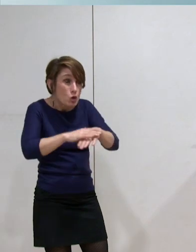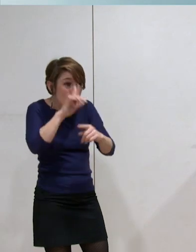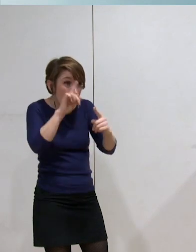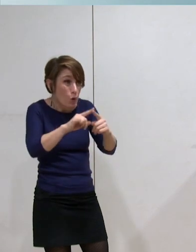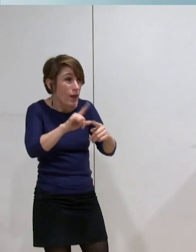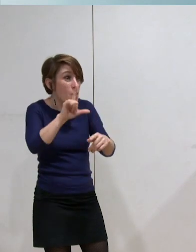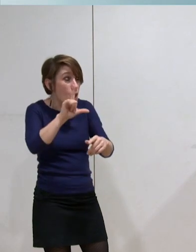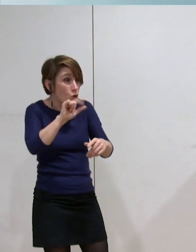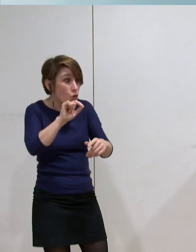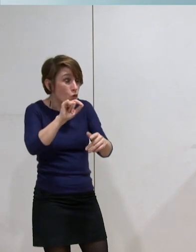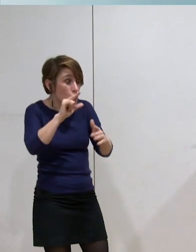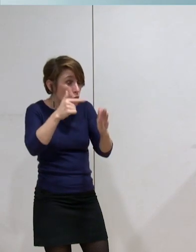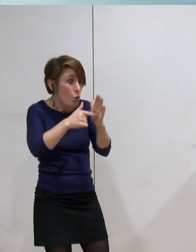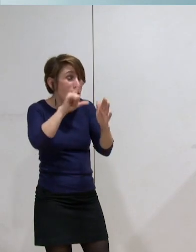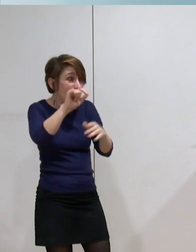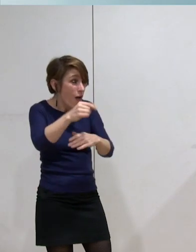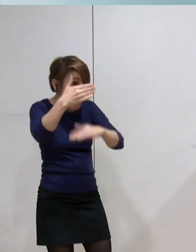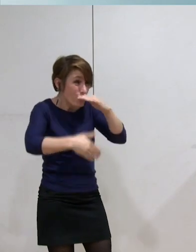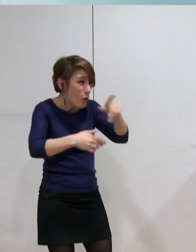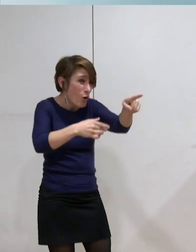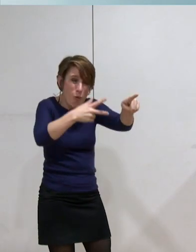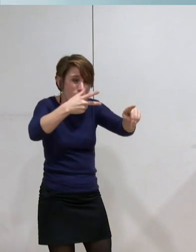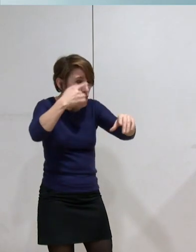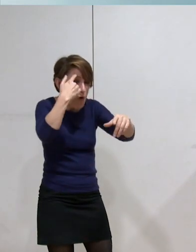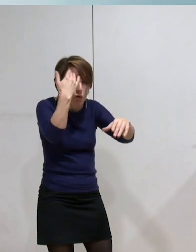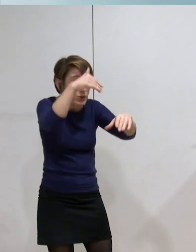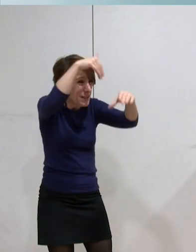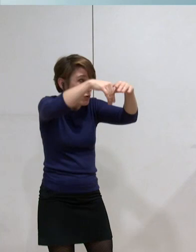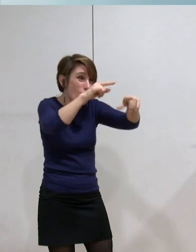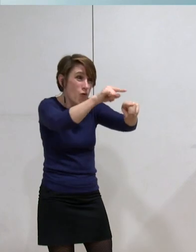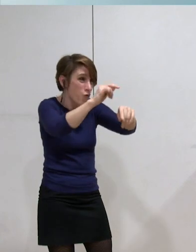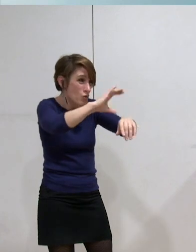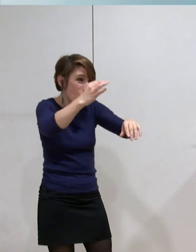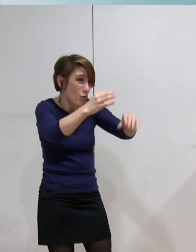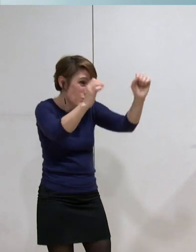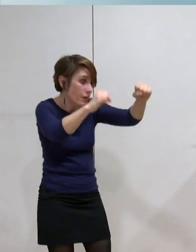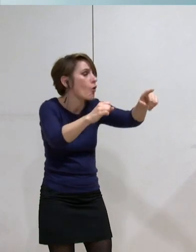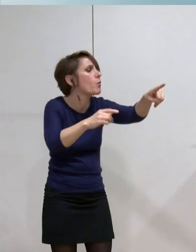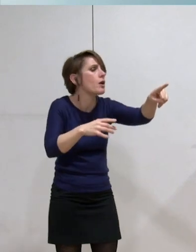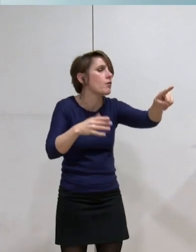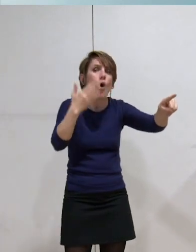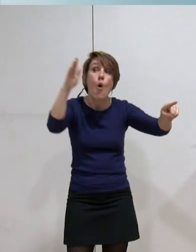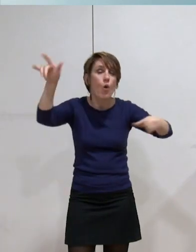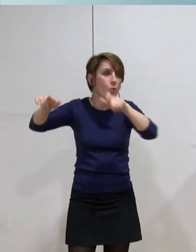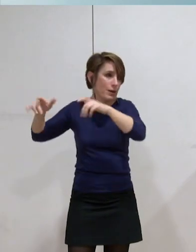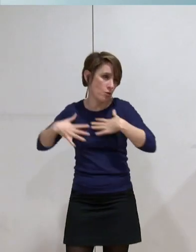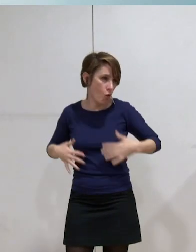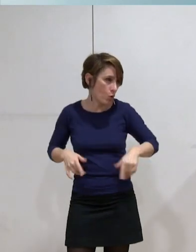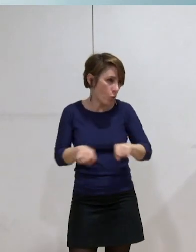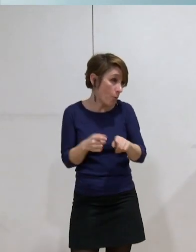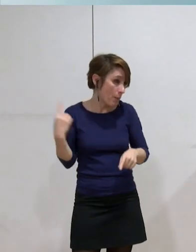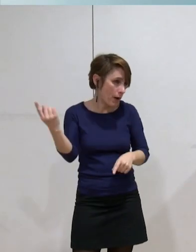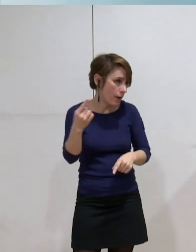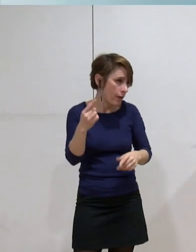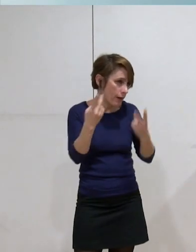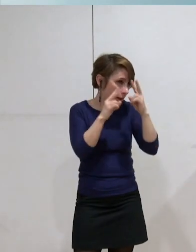seule chose que vous produisez mais c'est un comportement qu'on retrouve je vous le rassure c'est pas une question de c'est pas vous c'est pas une question